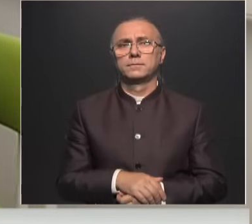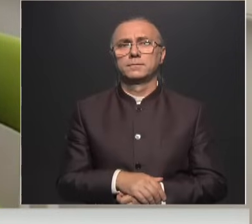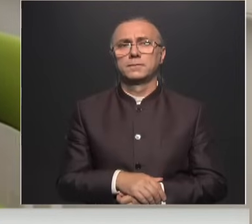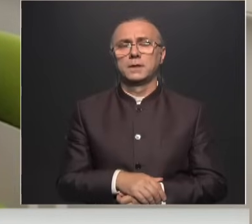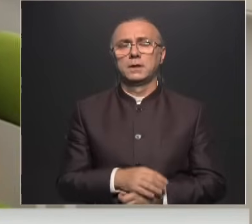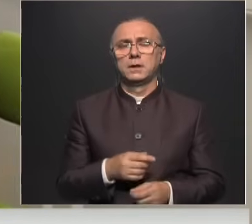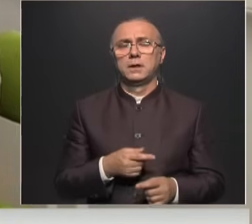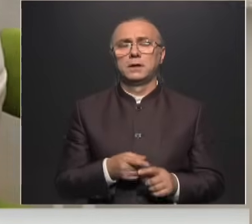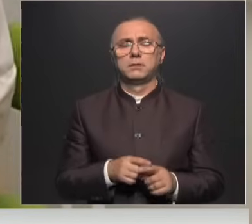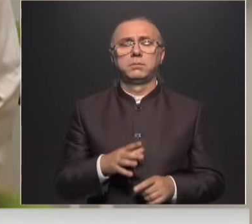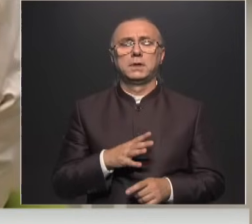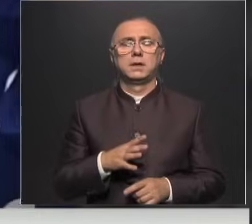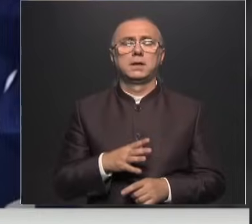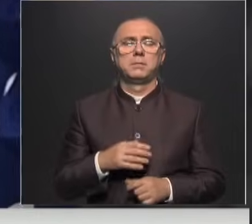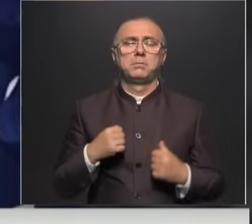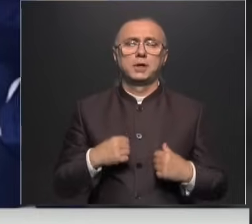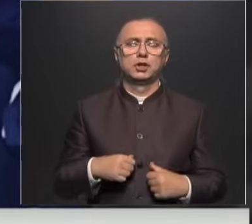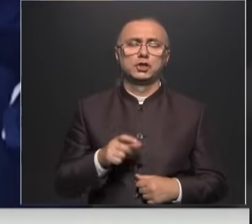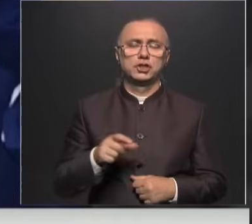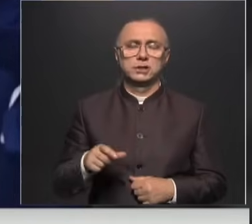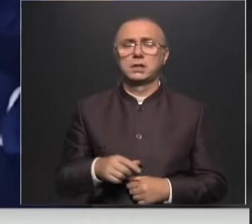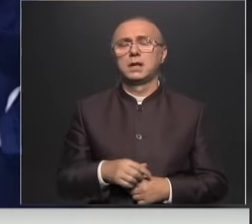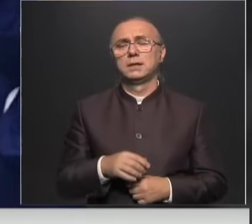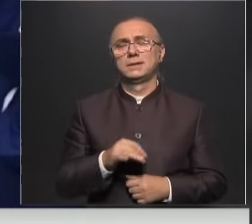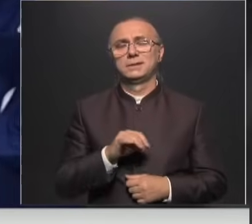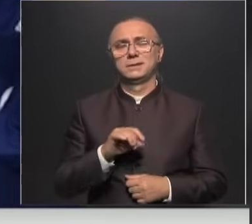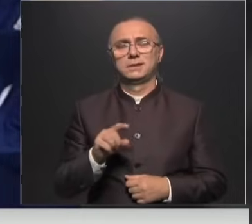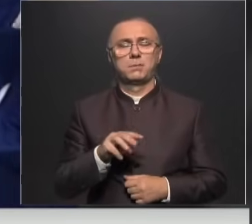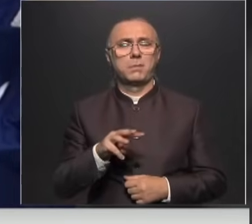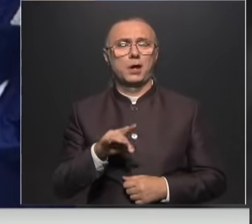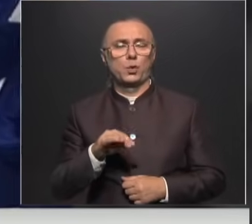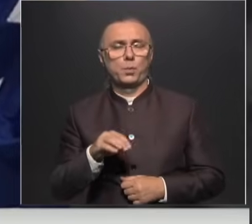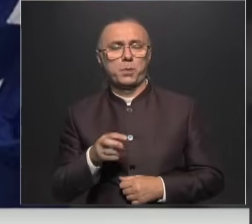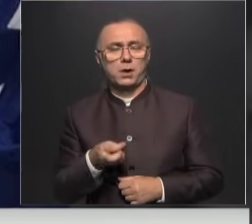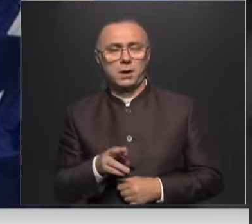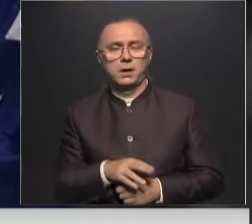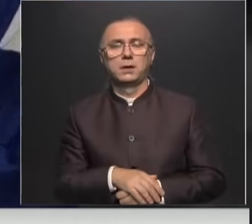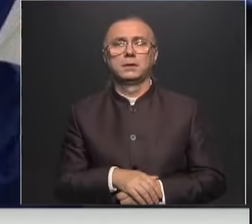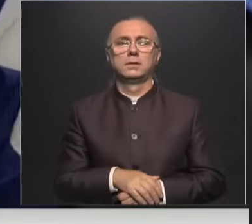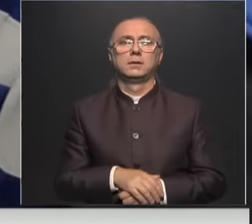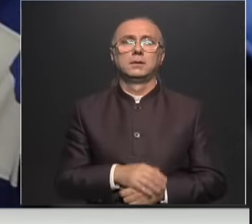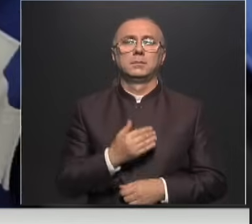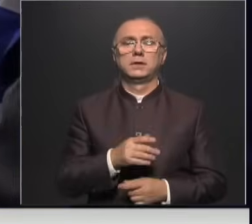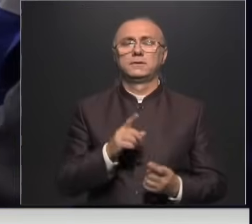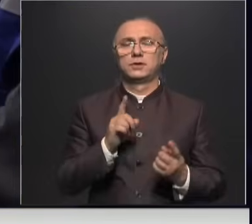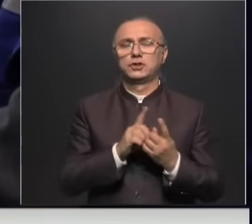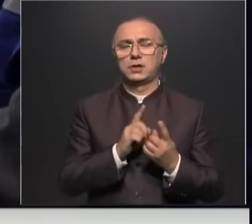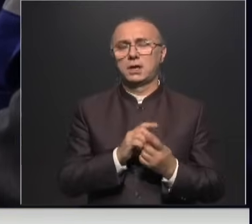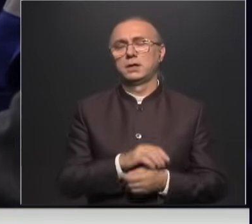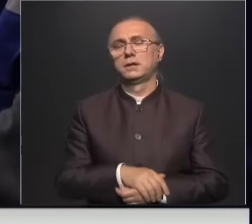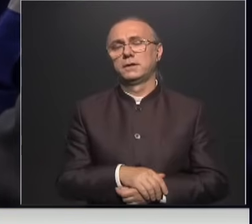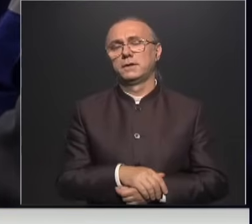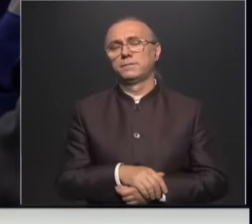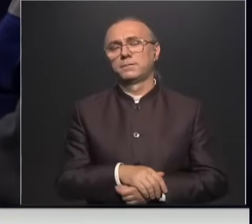Мариуполя, которые эвакуировались через Новоазовск, и мы их встречали в Новоазовской больнице,